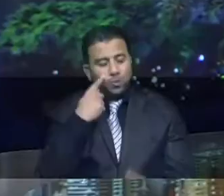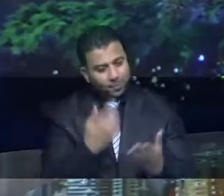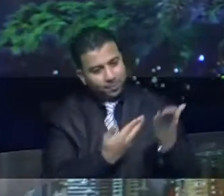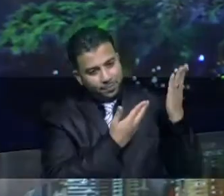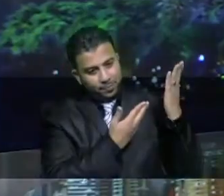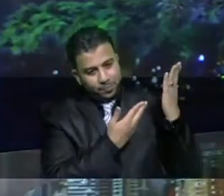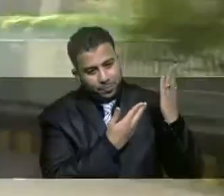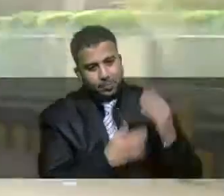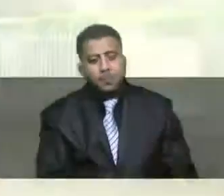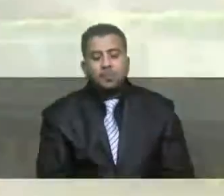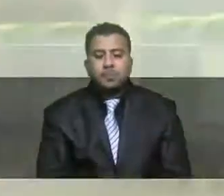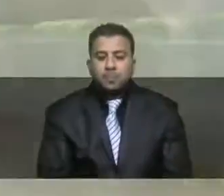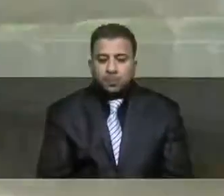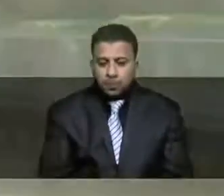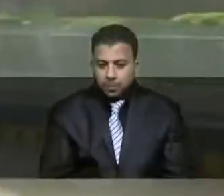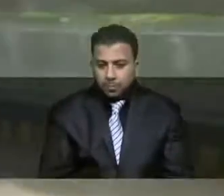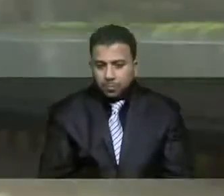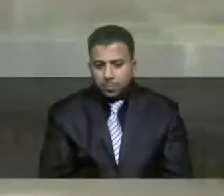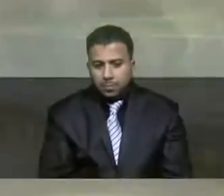والتفاصيل.